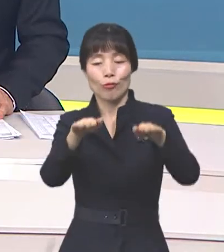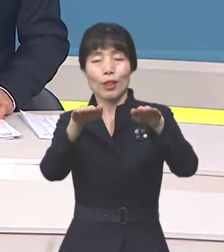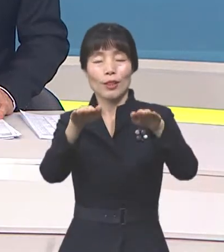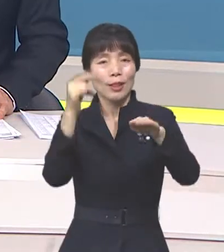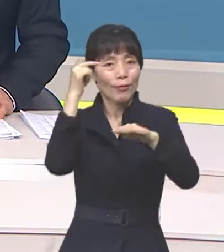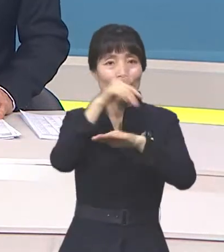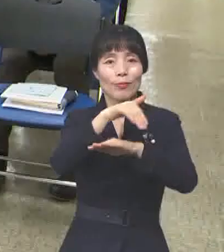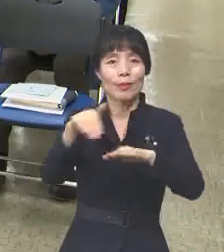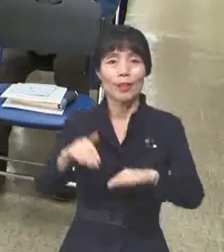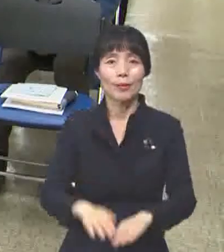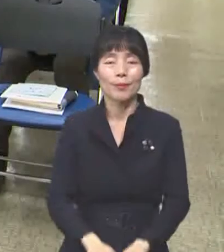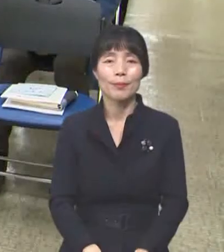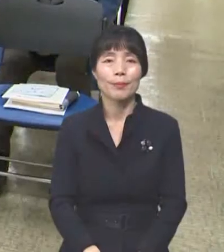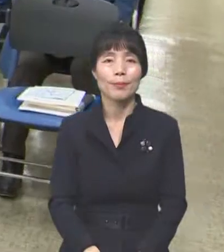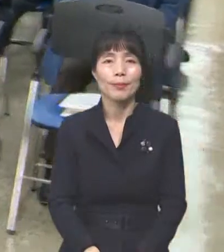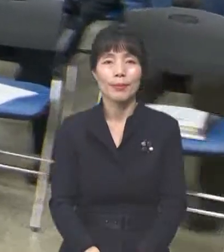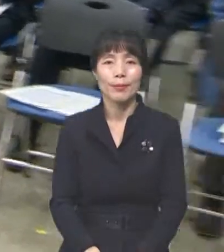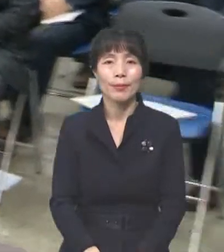기자입니다.